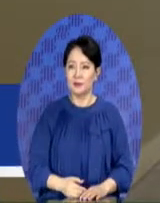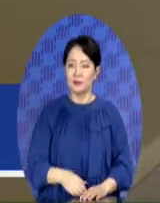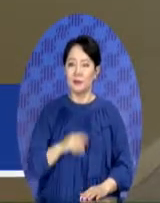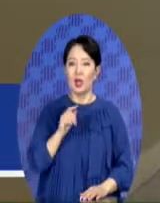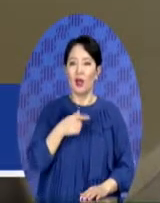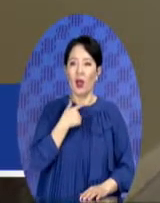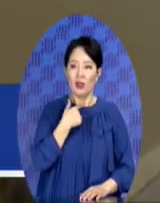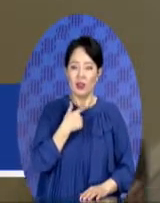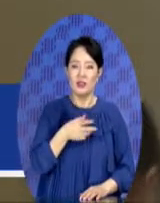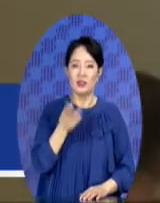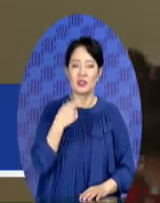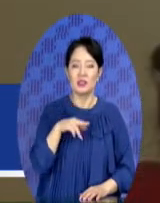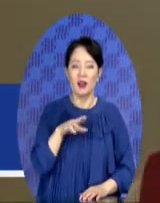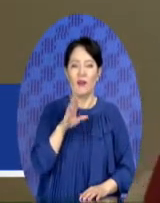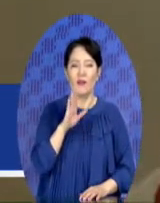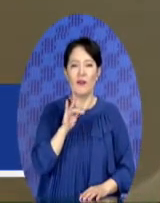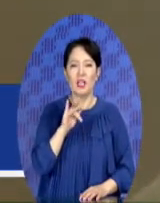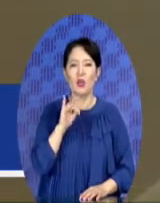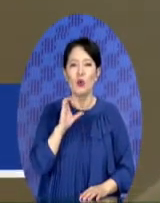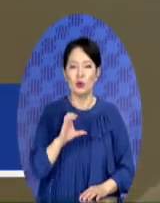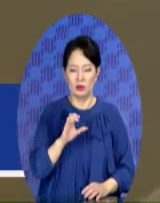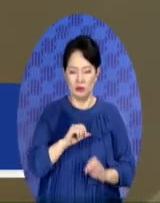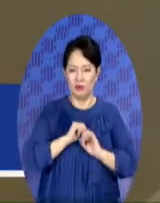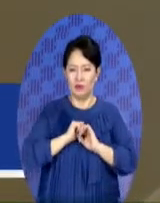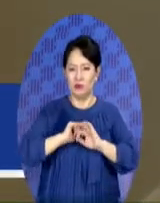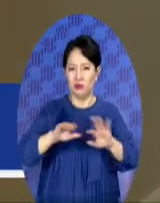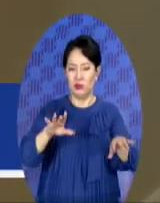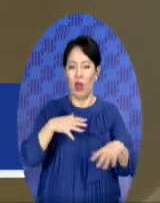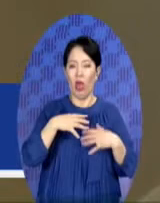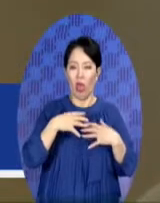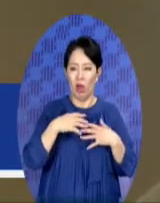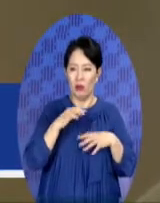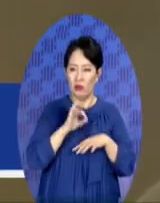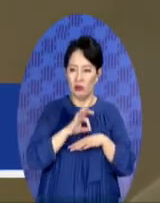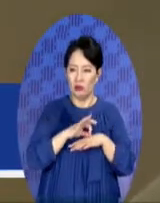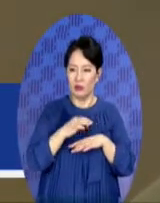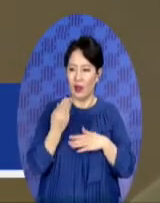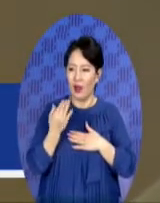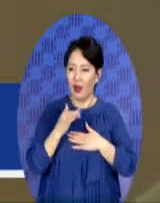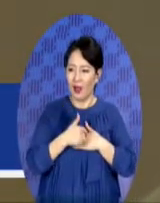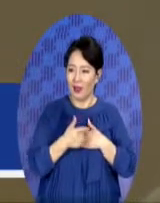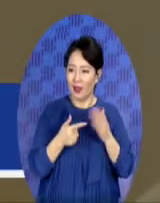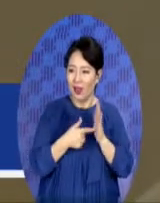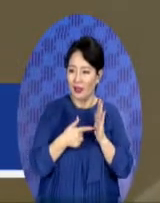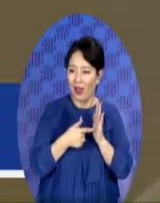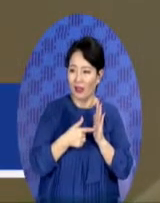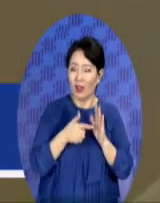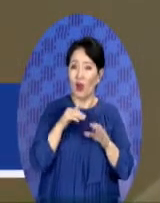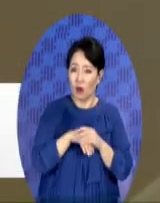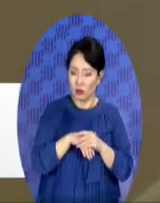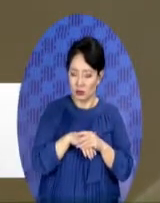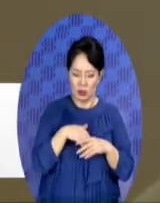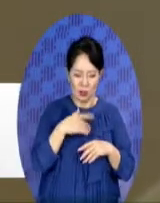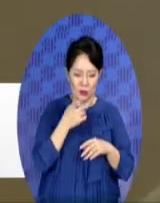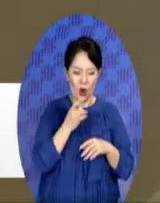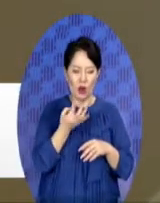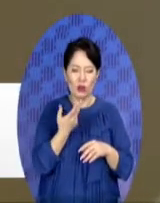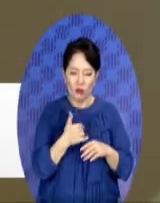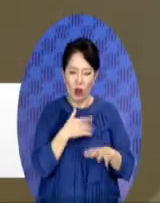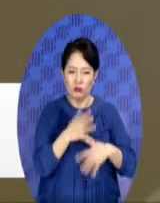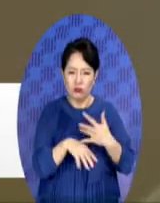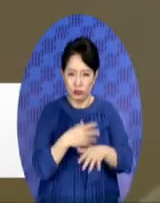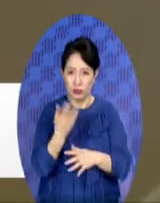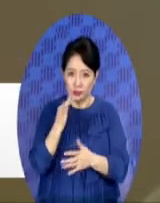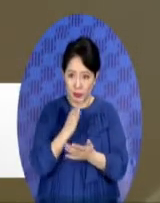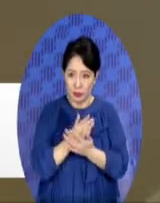байна. За энэ нь болохоор нэлээд хүндрэлтэй, уушгины хатгаагаар хүндэрдэг, нэлээд хордлого ихтэй, хорвоо явцтай явагддаг. За эсэгчүүдийн хувьд бол